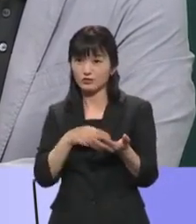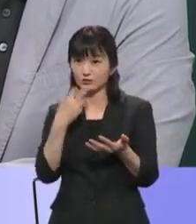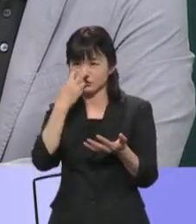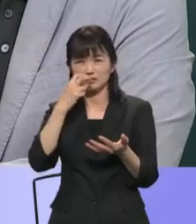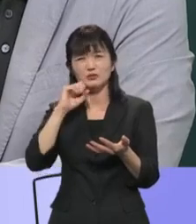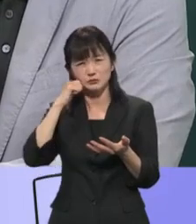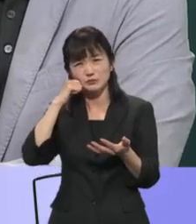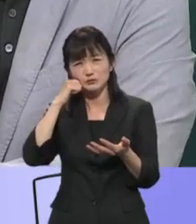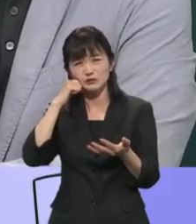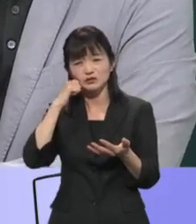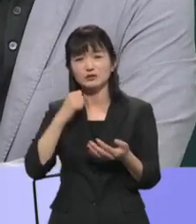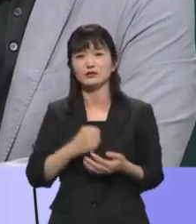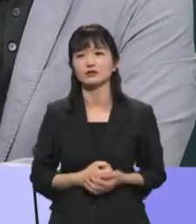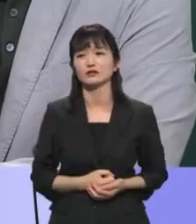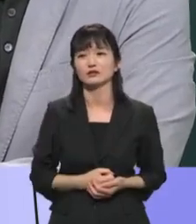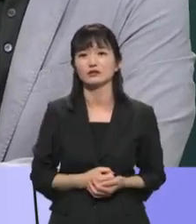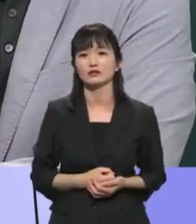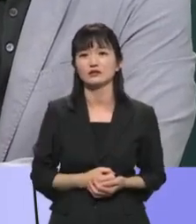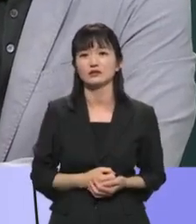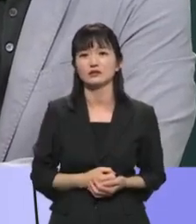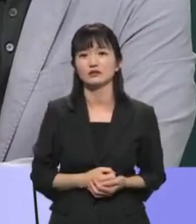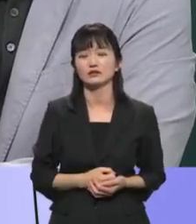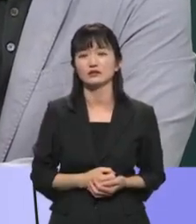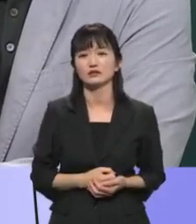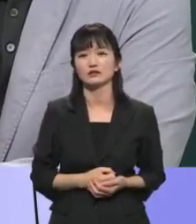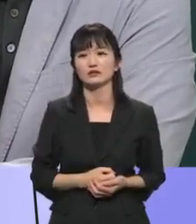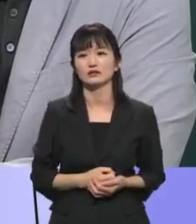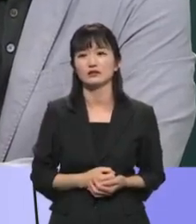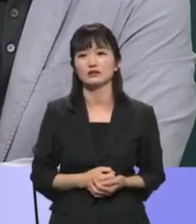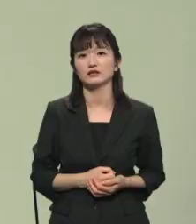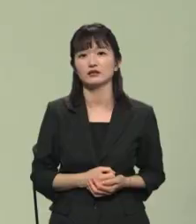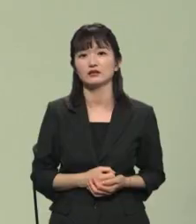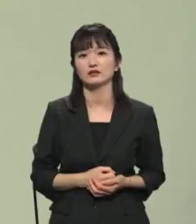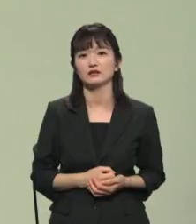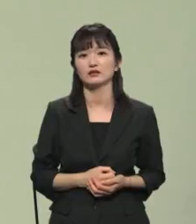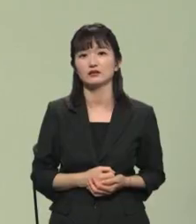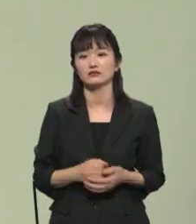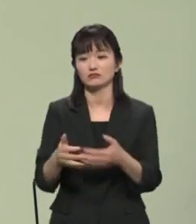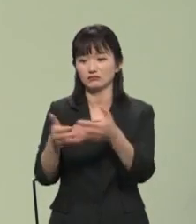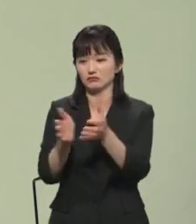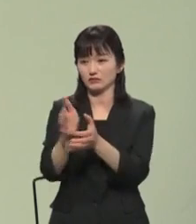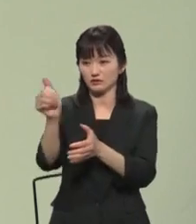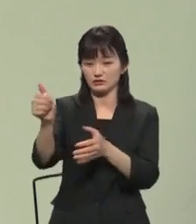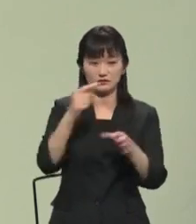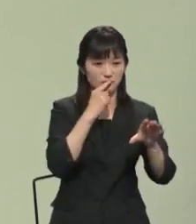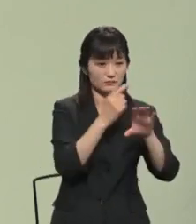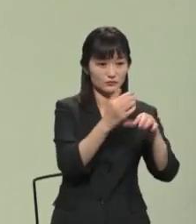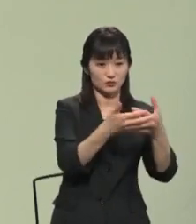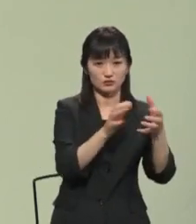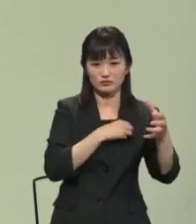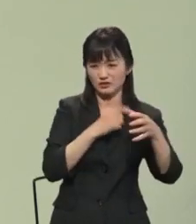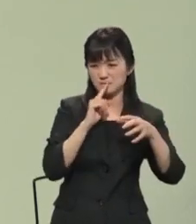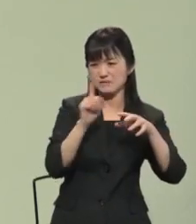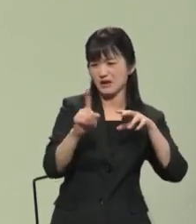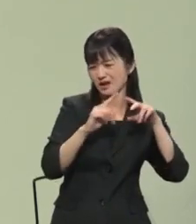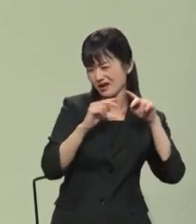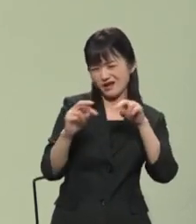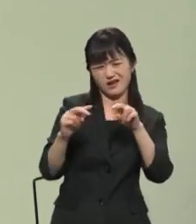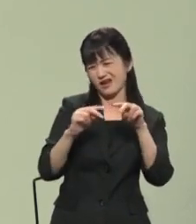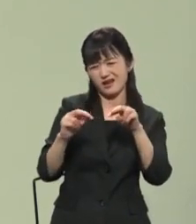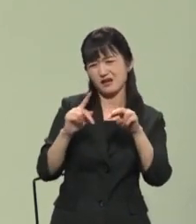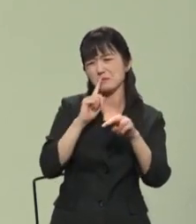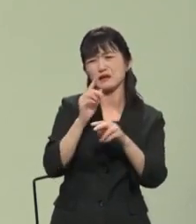있을 수 있어요 그러면은 저런 식의 어떤 그냥 장관 국무위원하고의 뭐 말장난 같은 저런 형태로는